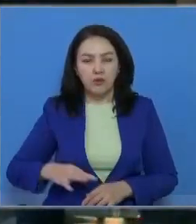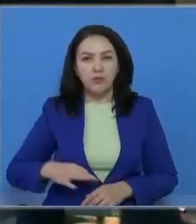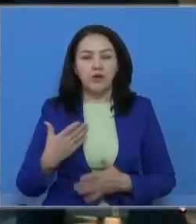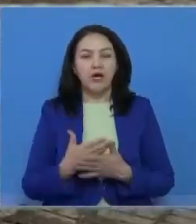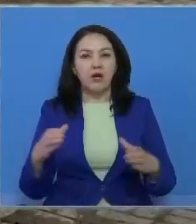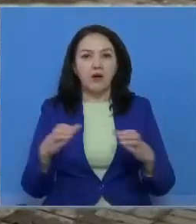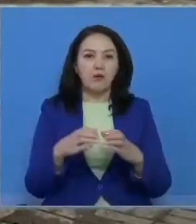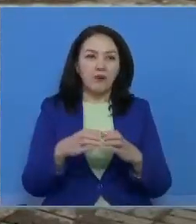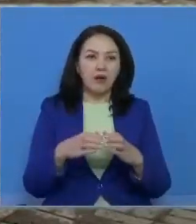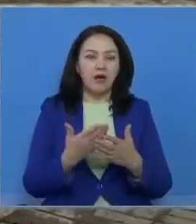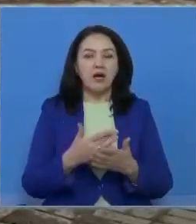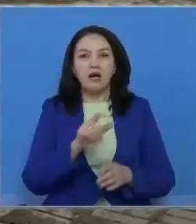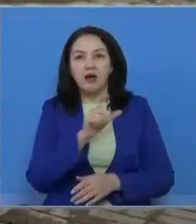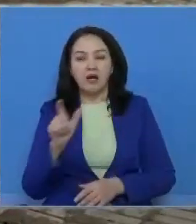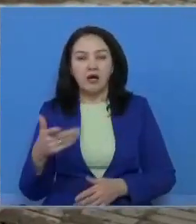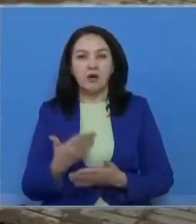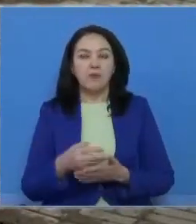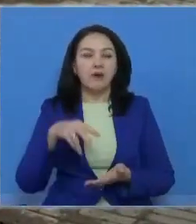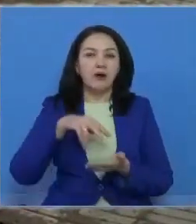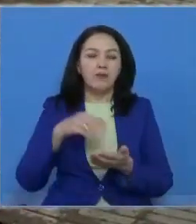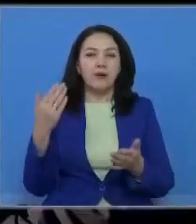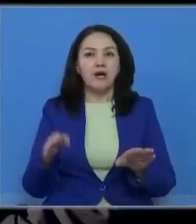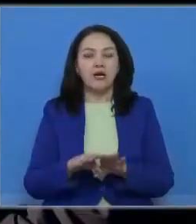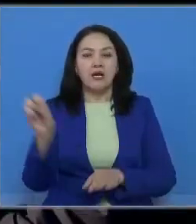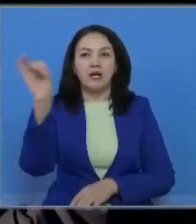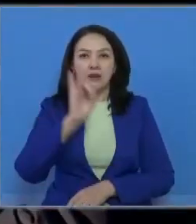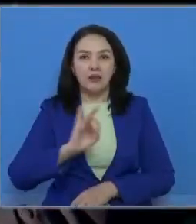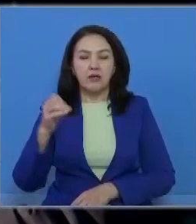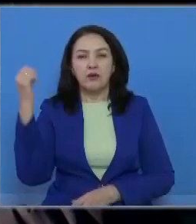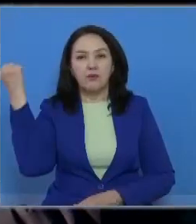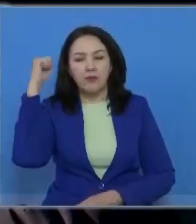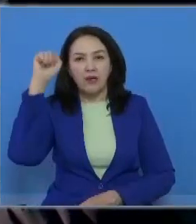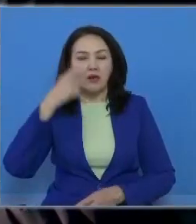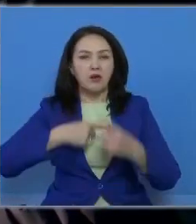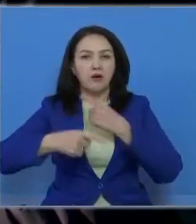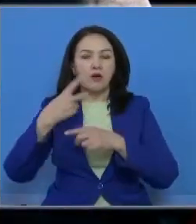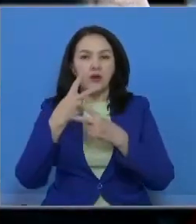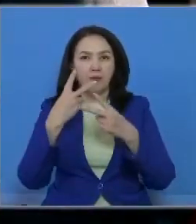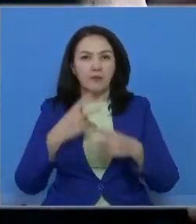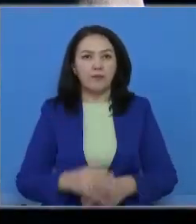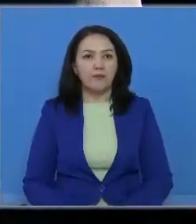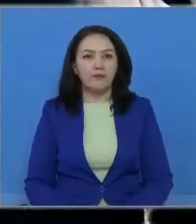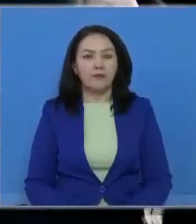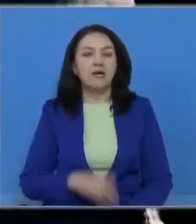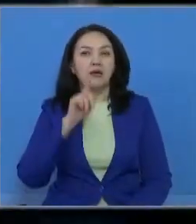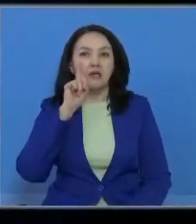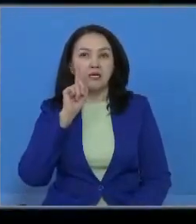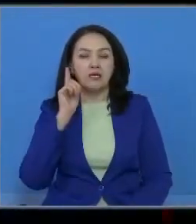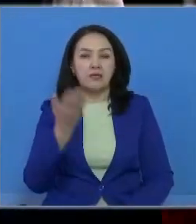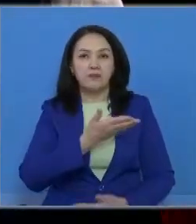қор мұрындық болып, халық қаржысына тұрғызылды. Тарихи сәтке батырдың ұрпақтары куә болды. Жастарға